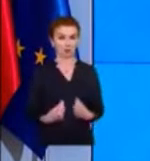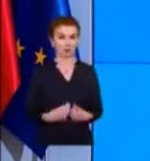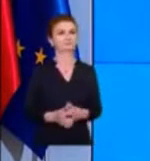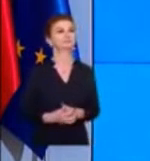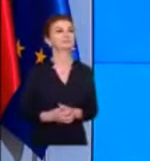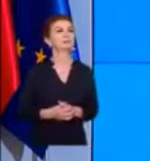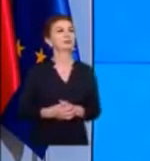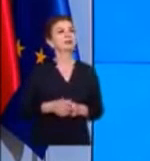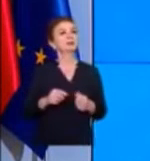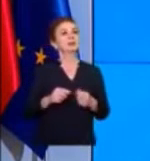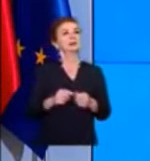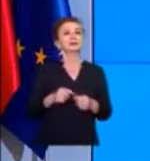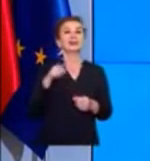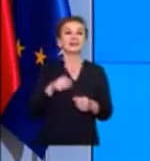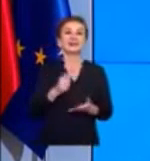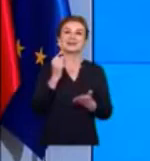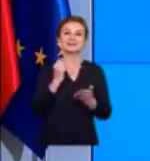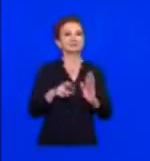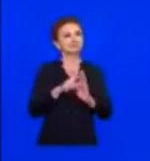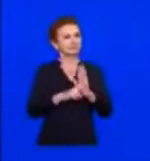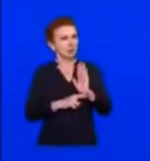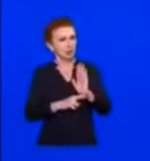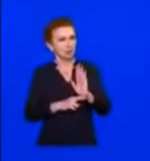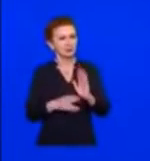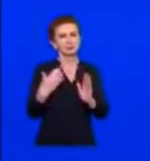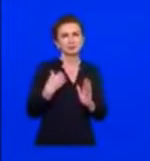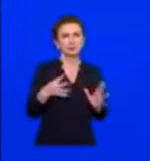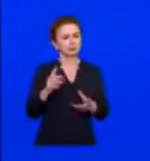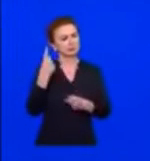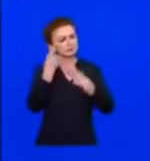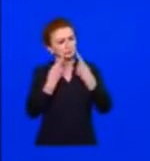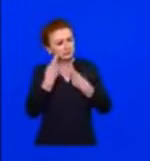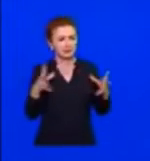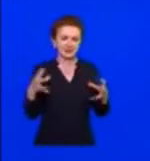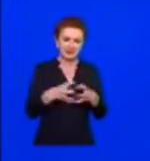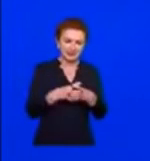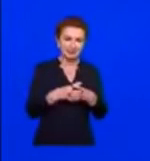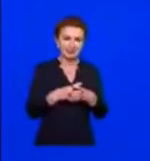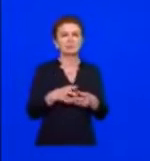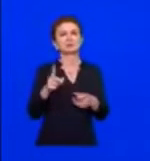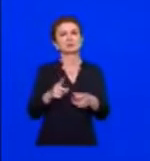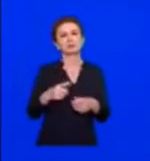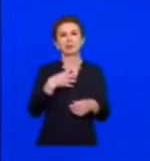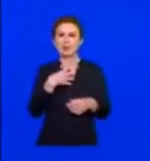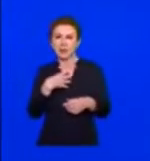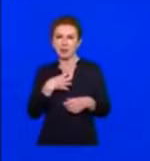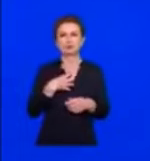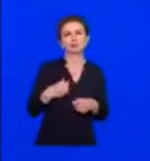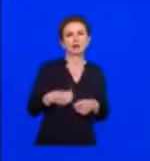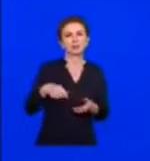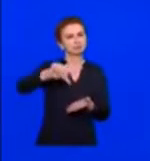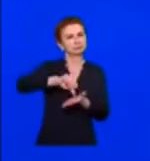osoba. I te zasady wypracowaliśmy razem z reprezentacjami galerii handlowych, z